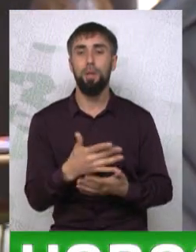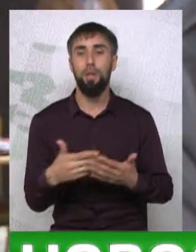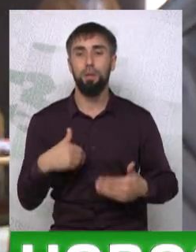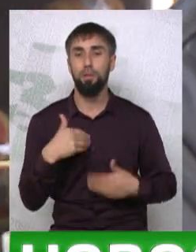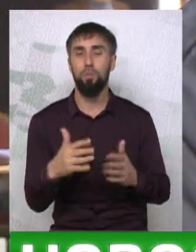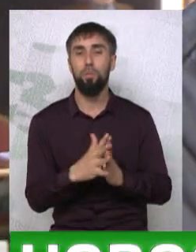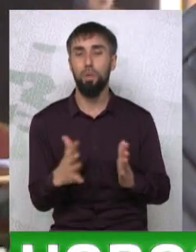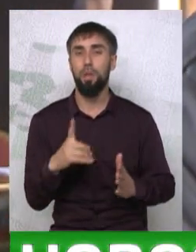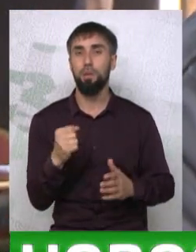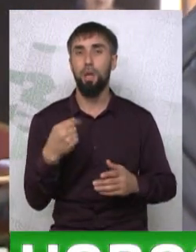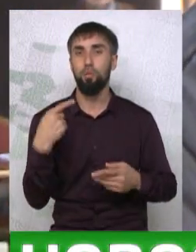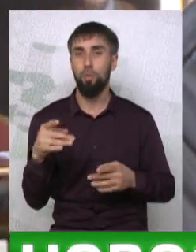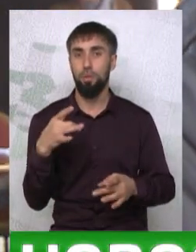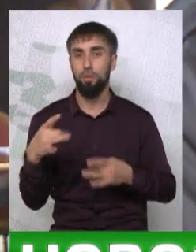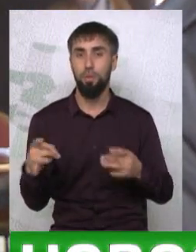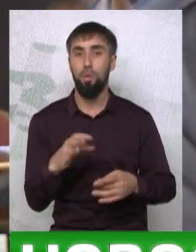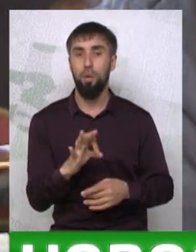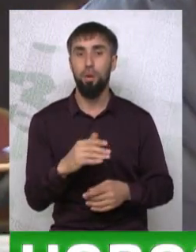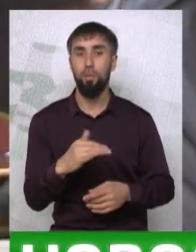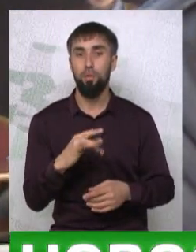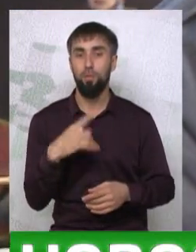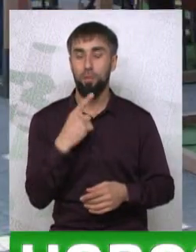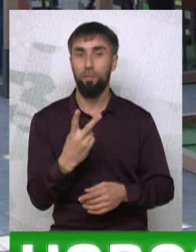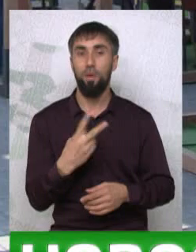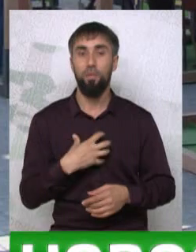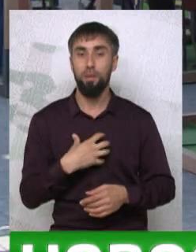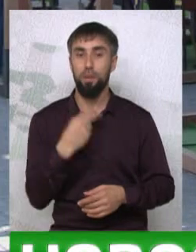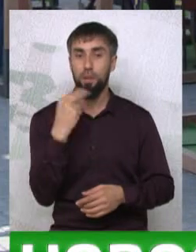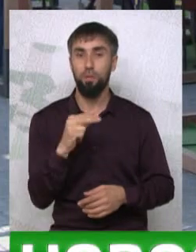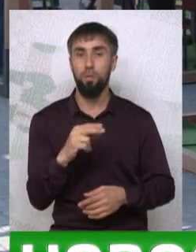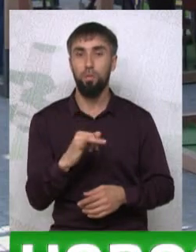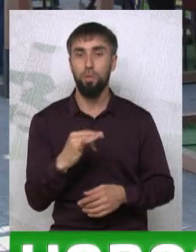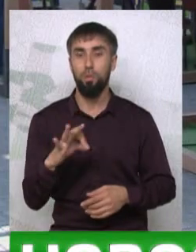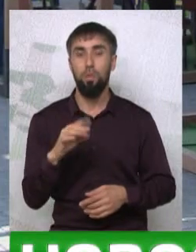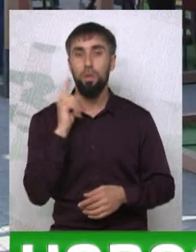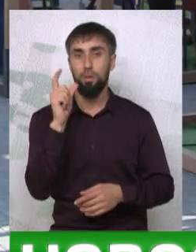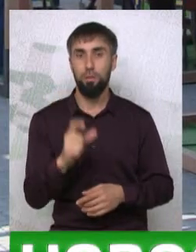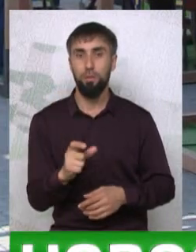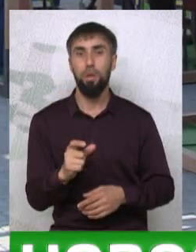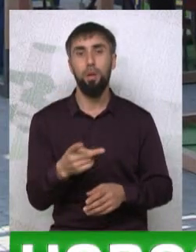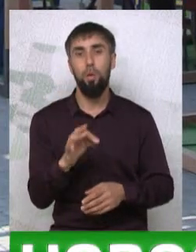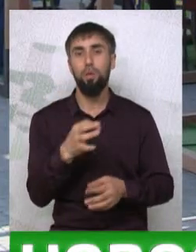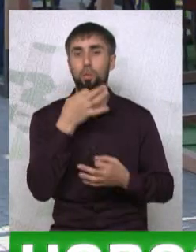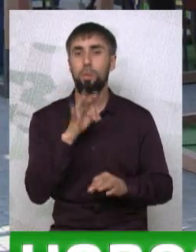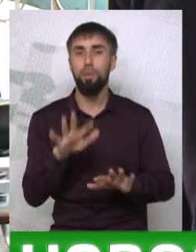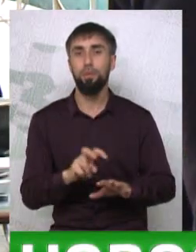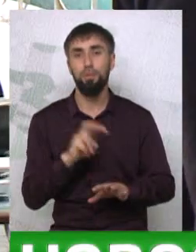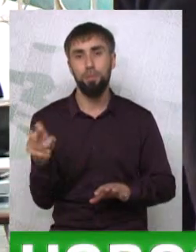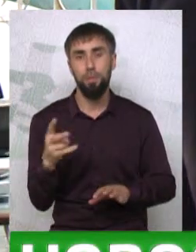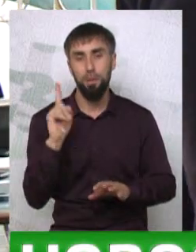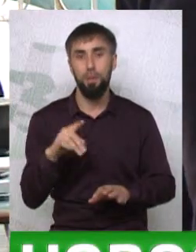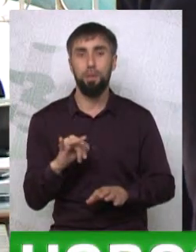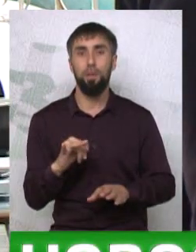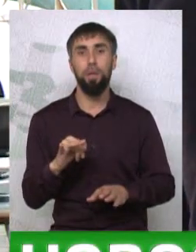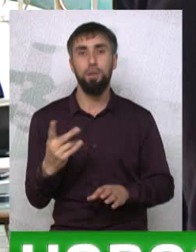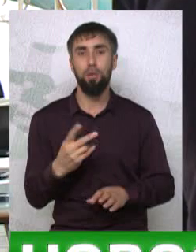выбор вакансий за пределами региона. Олег Фурсов отметил два важных качества успешного молодого человека – мобильность и тяга к знаниям.